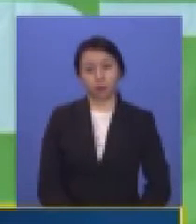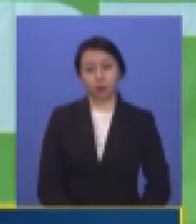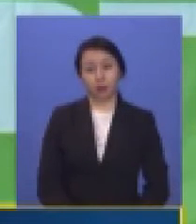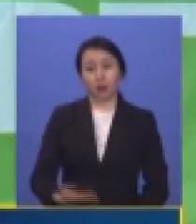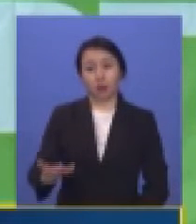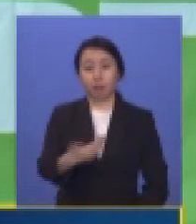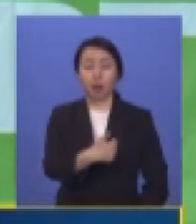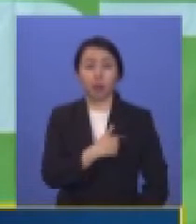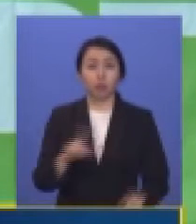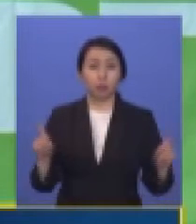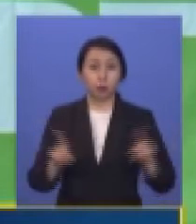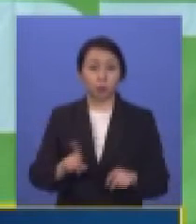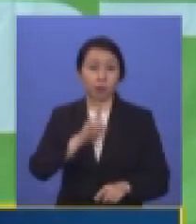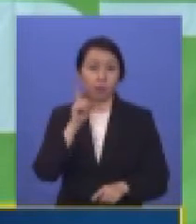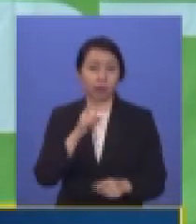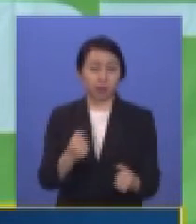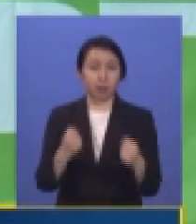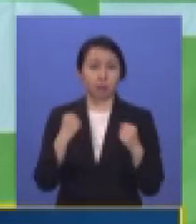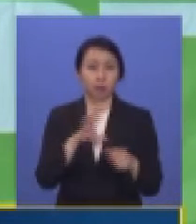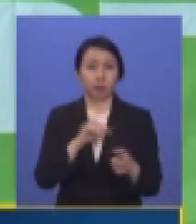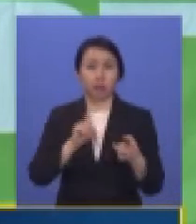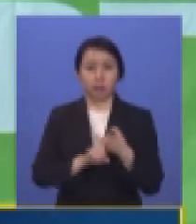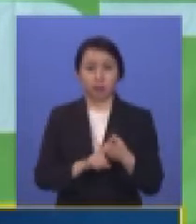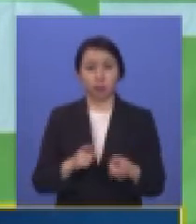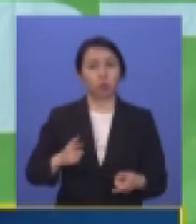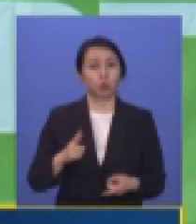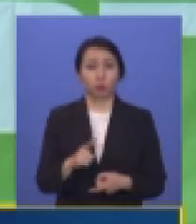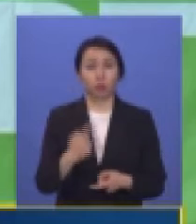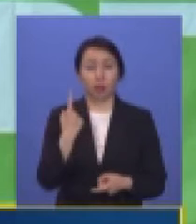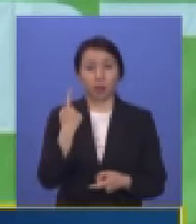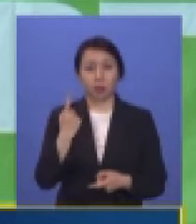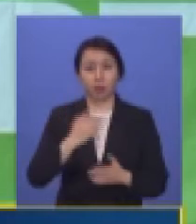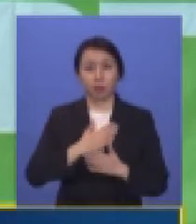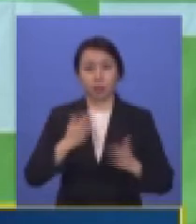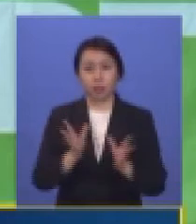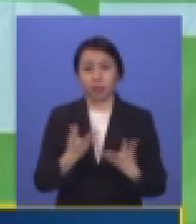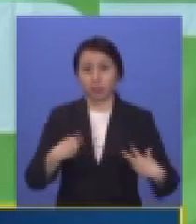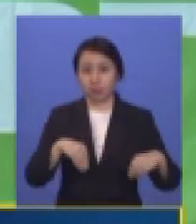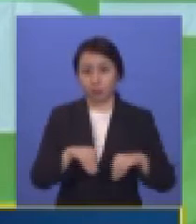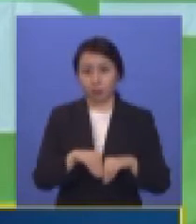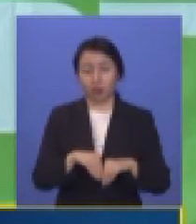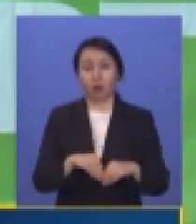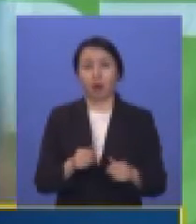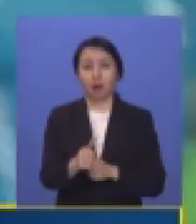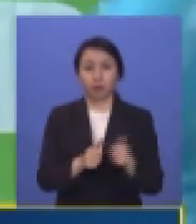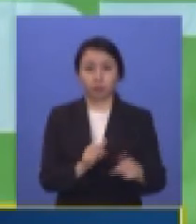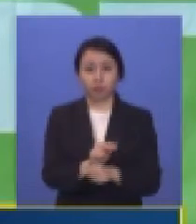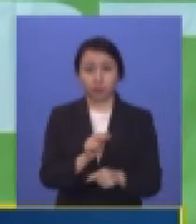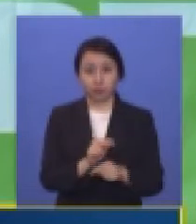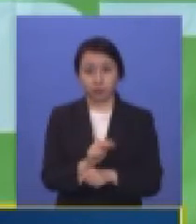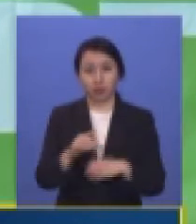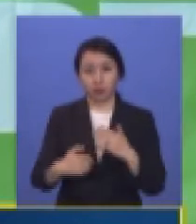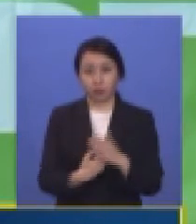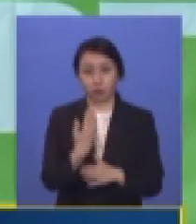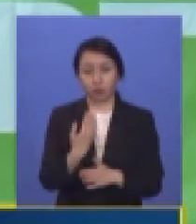Мы хотим, чтобы наши молодые спортсмены были связаны друг с другом, как одна большая семья. Они конкурируют, обучаются, познают